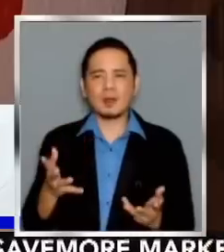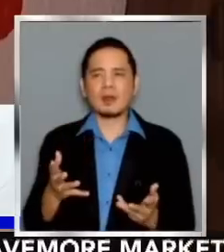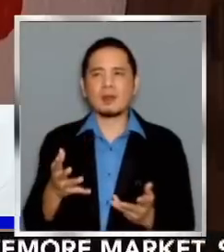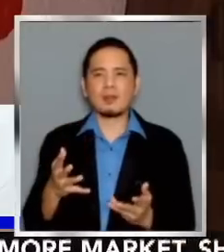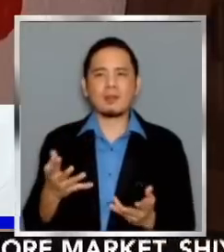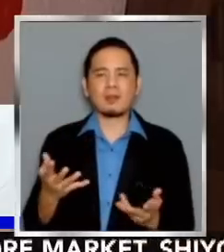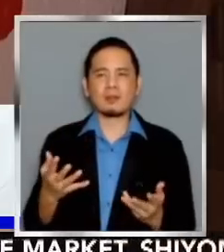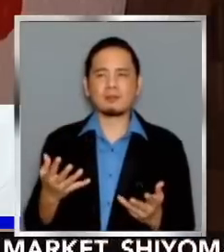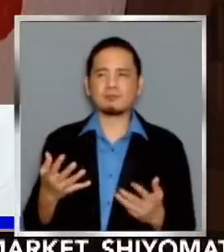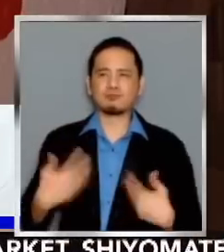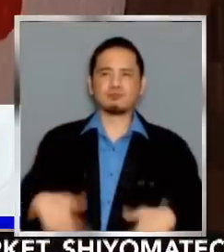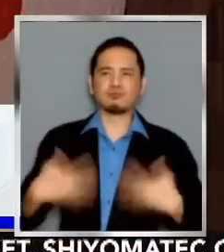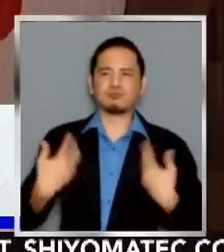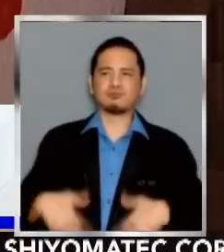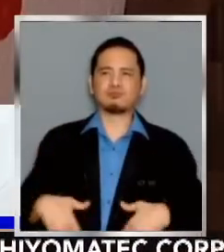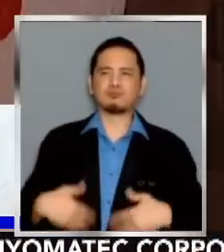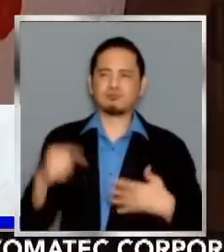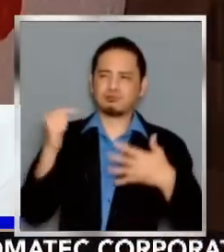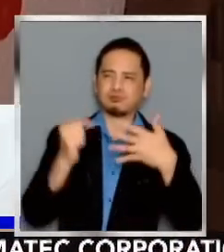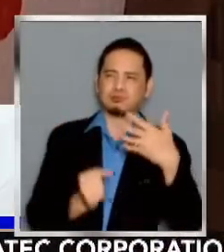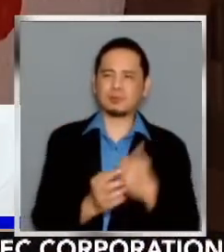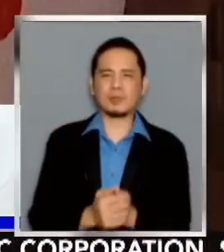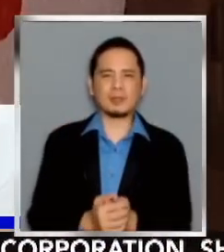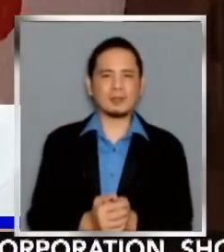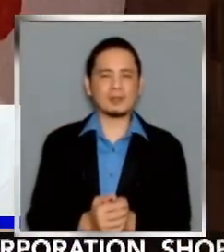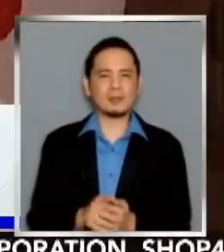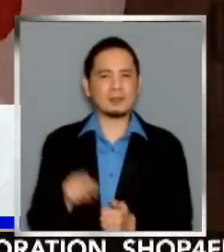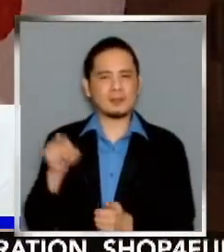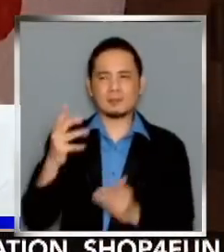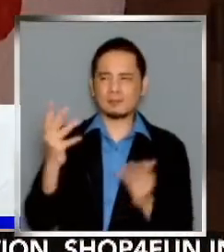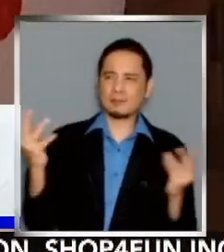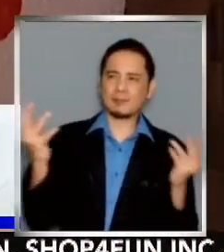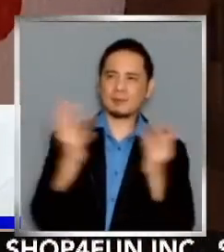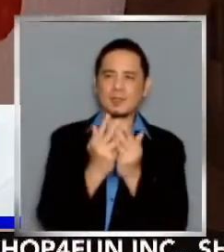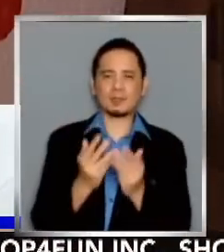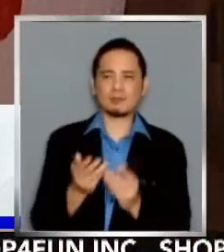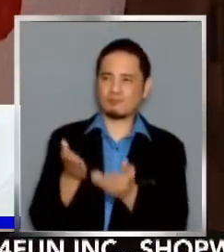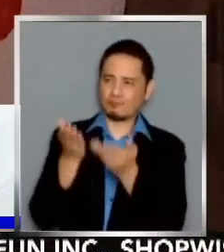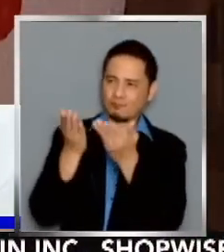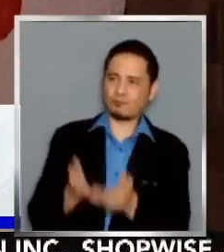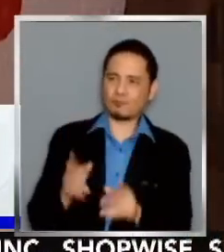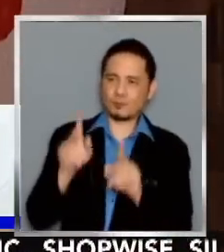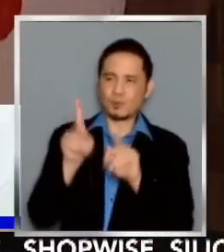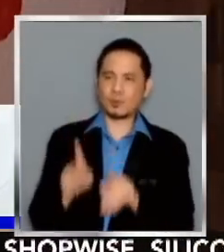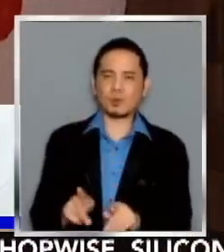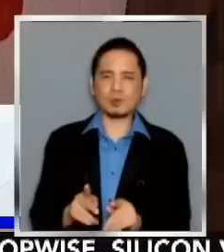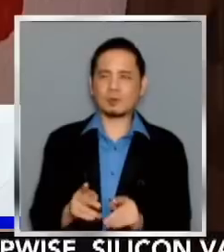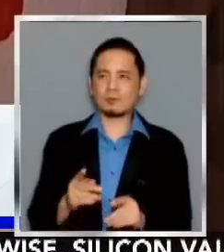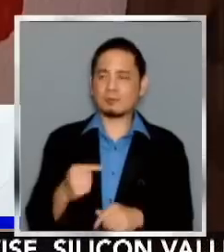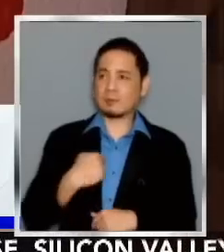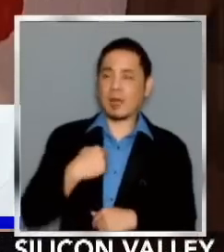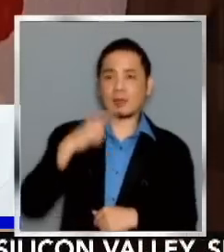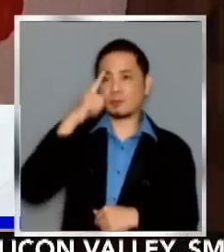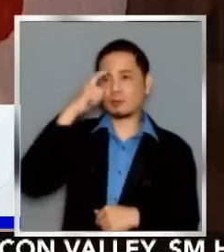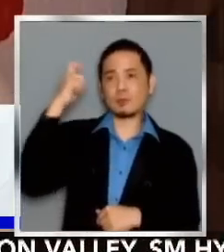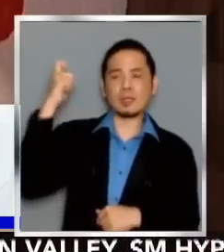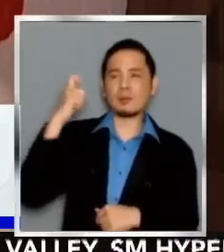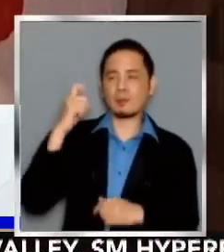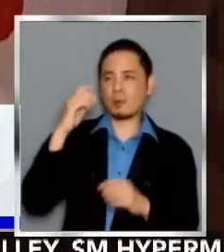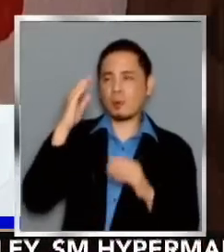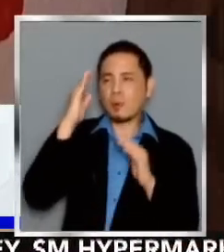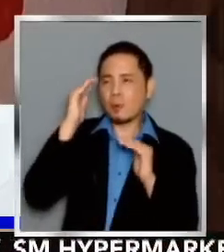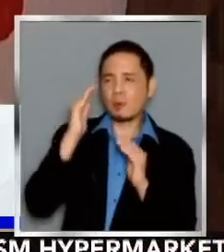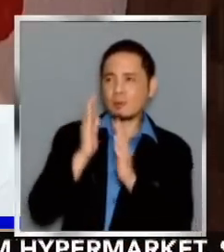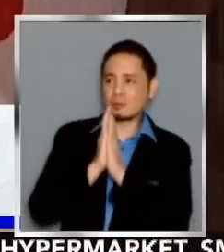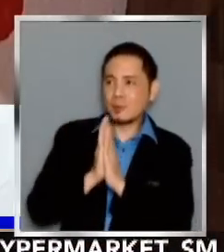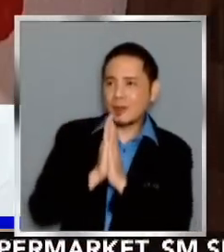Yung mga ganyang bagay, syempre, yan yung mga tipong dapat nating ipanalangin. Lagi natin ipagpe-prayan. Right now, we just want